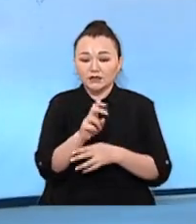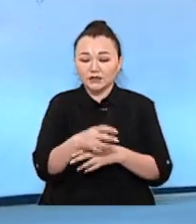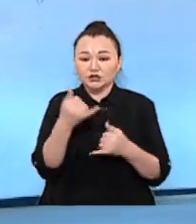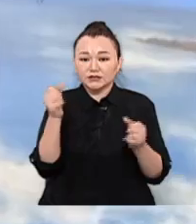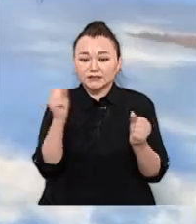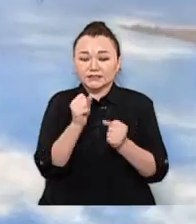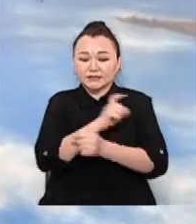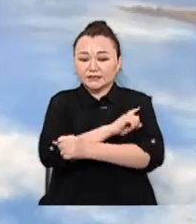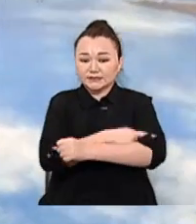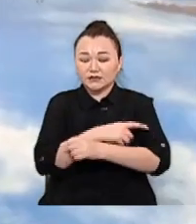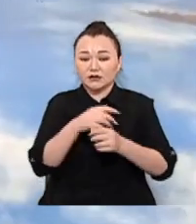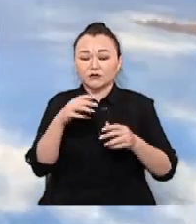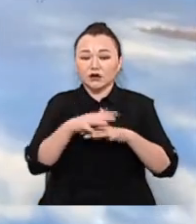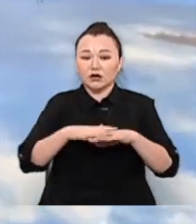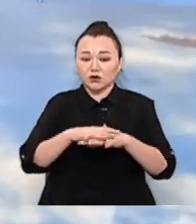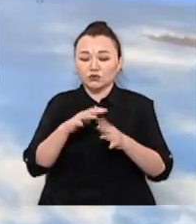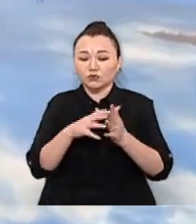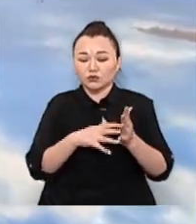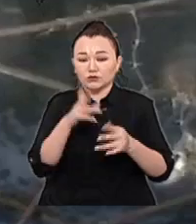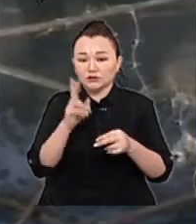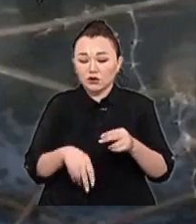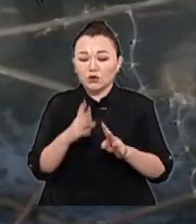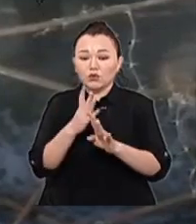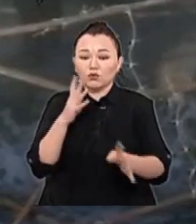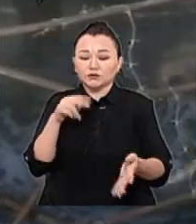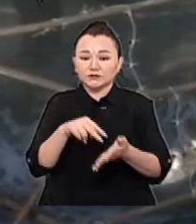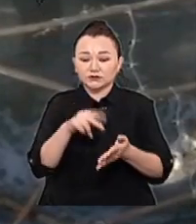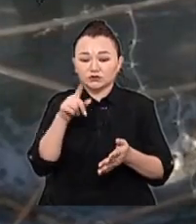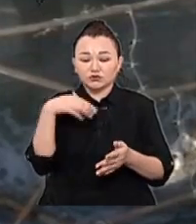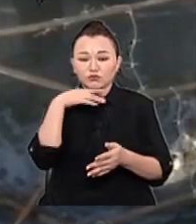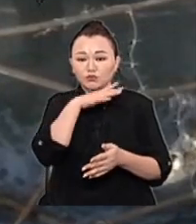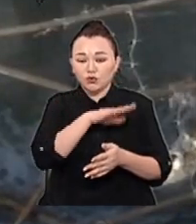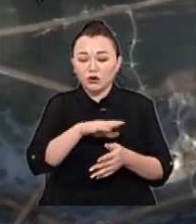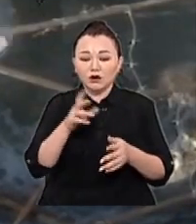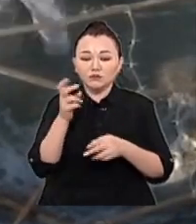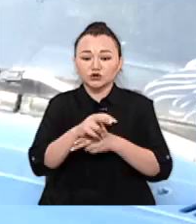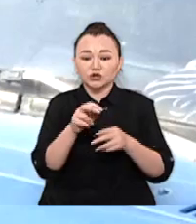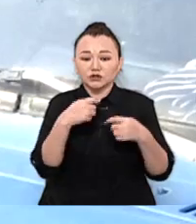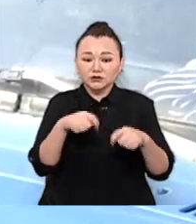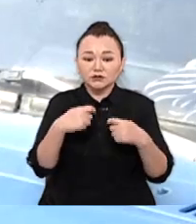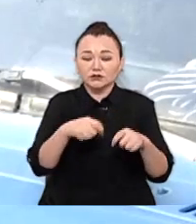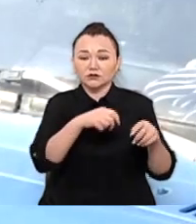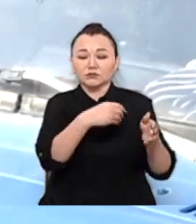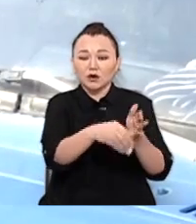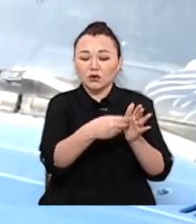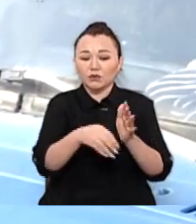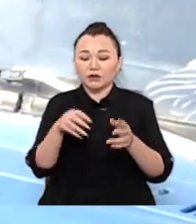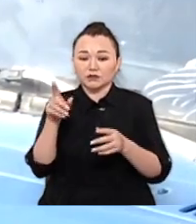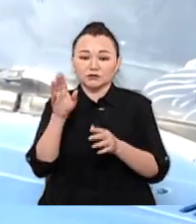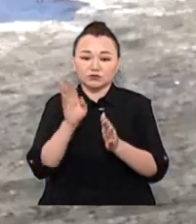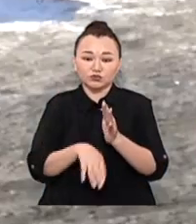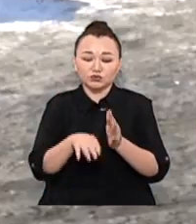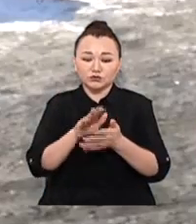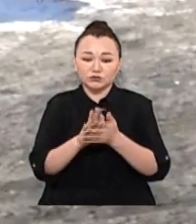қатты болғандықтан көпшіліктің көмірі таусылыпты. Оны алуға кезекке тұрғандар тым көп. Араға кірген алып сатарлар да ахуалды қиындатып жатыр